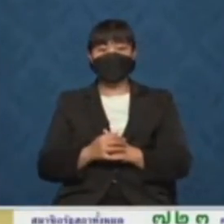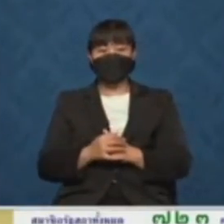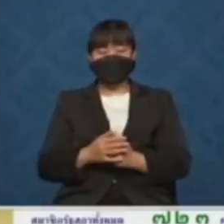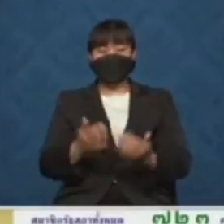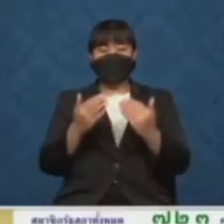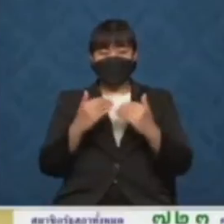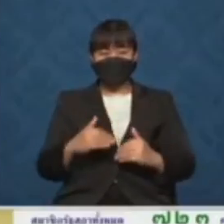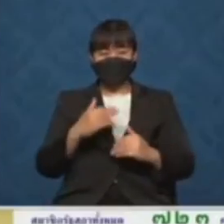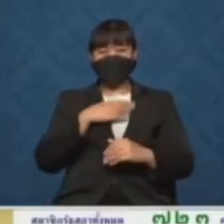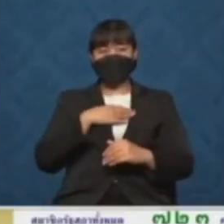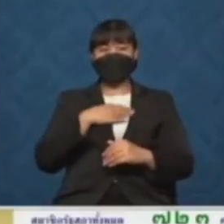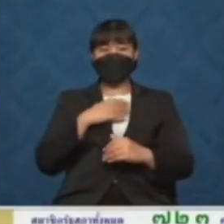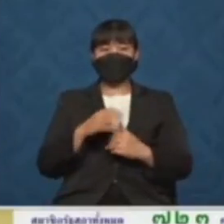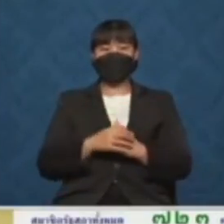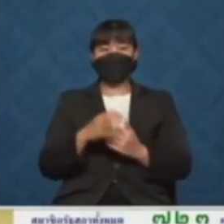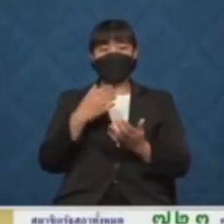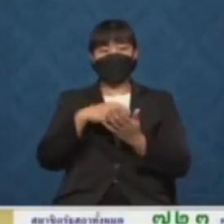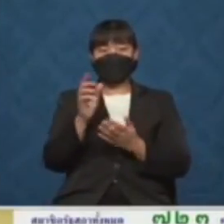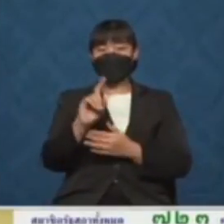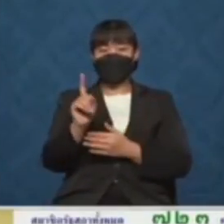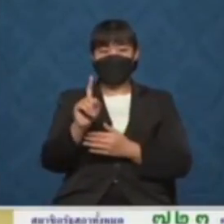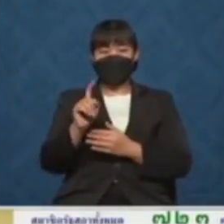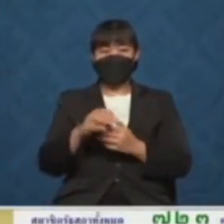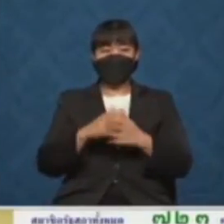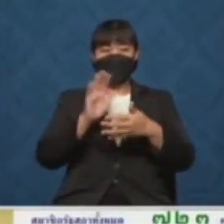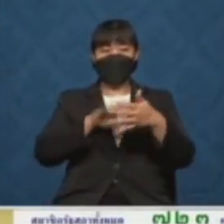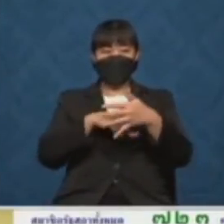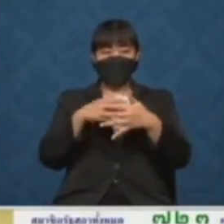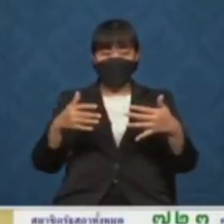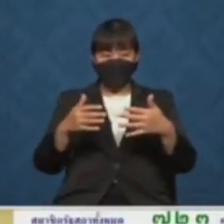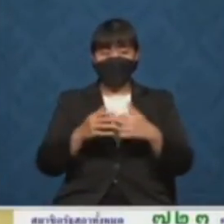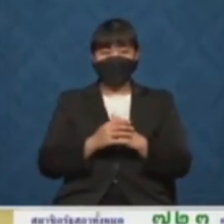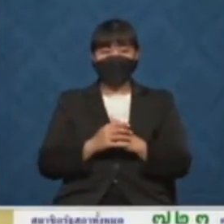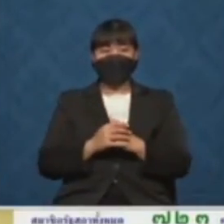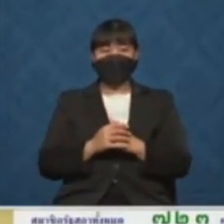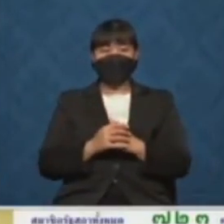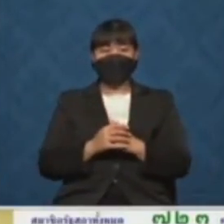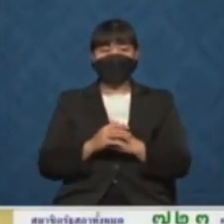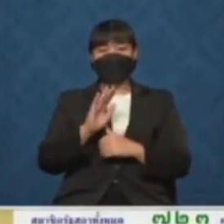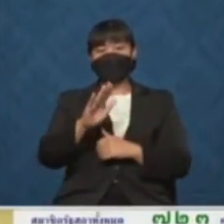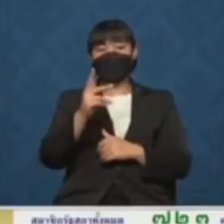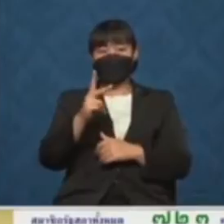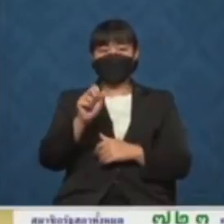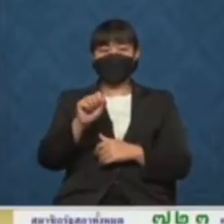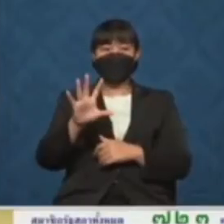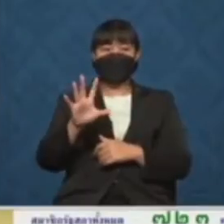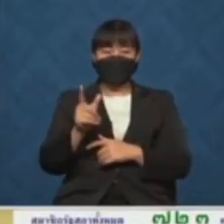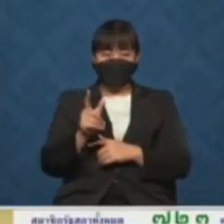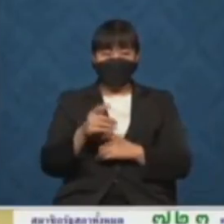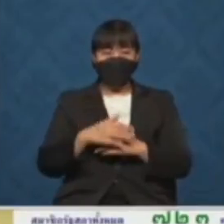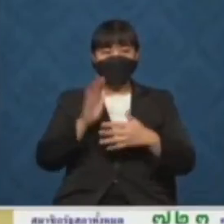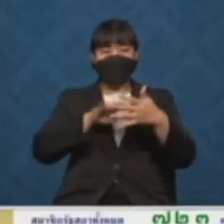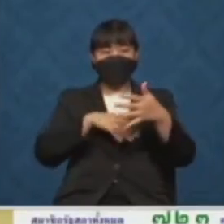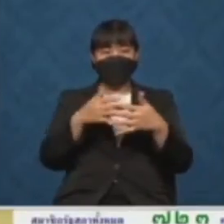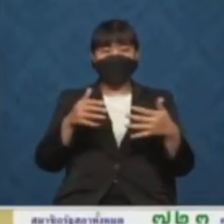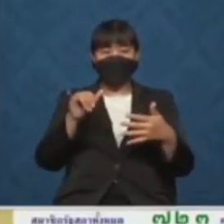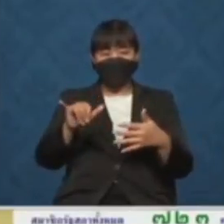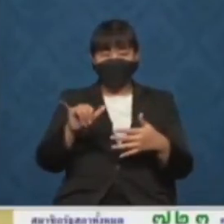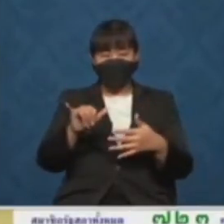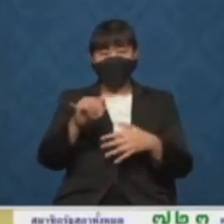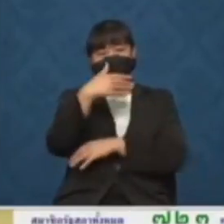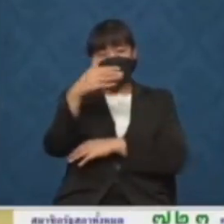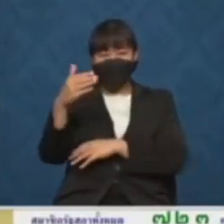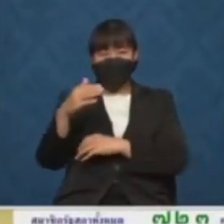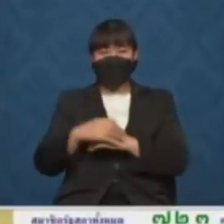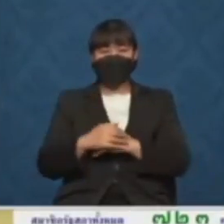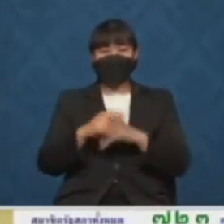ครัทผมอยากจะพูดถึงแผนการปัตรูปของพวกเราก็คอว่าแopardม gouศรปของคน cáiชาfia แอแสาษา ท Hamiltonว่มีหลาย